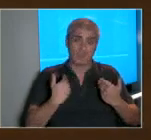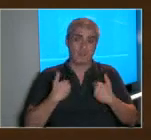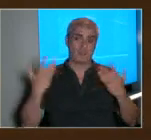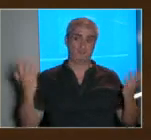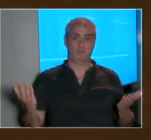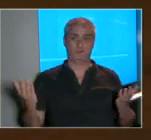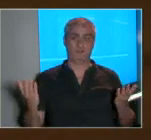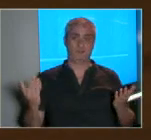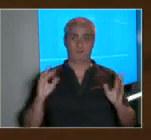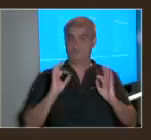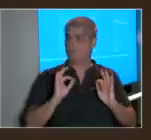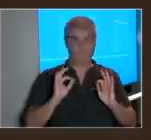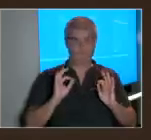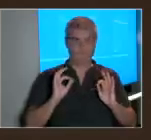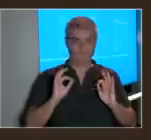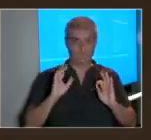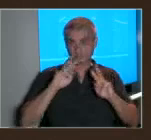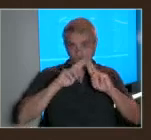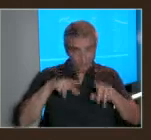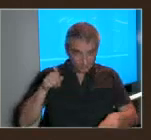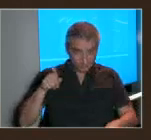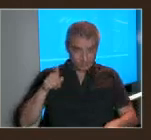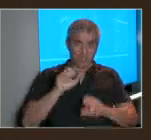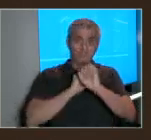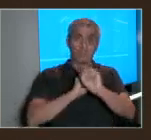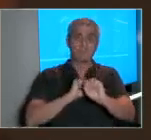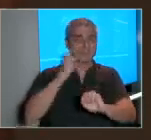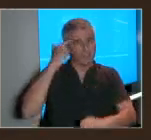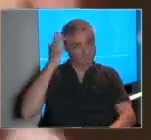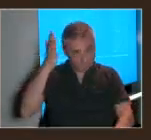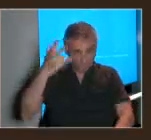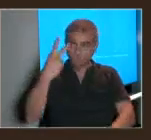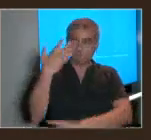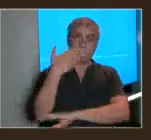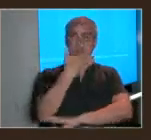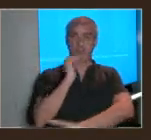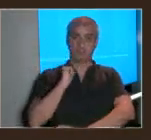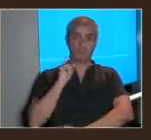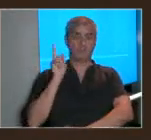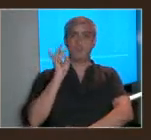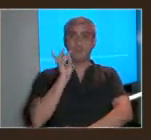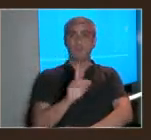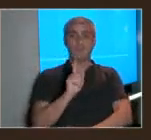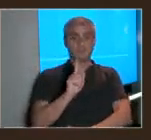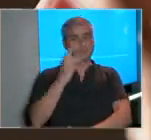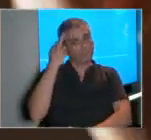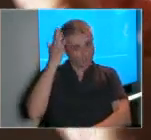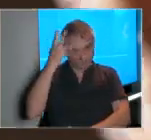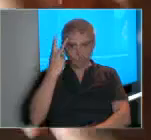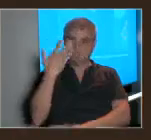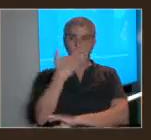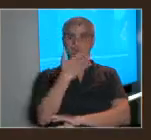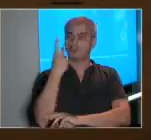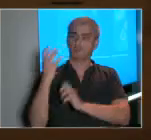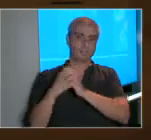עצמנו. אבל האמת היא שהרשות תומכת בחזון שתי המדינות, אבל היא מתנגדת לחזון שתי